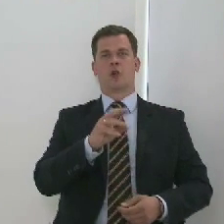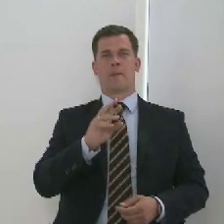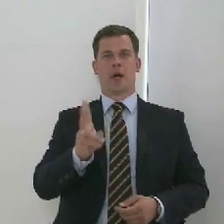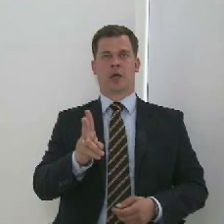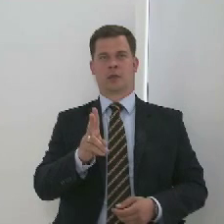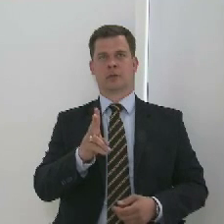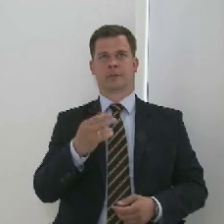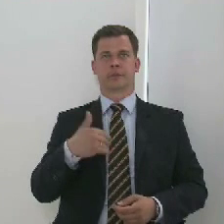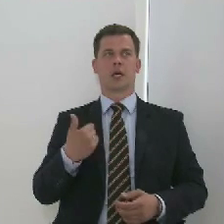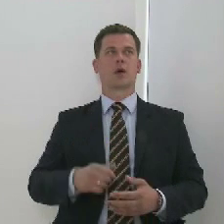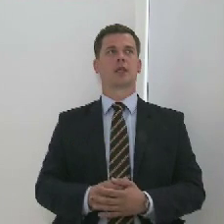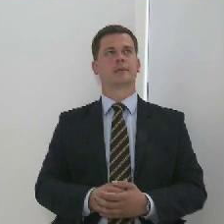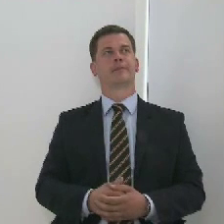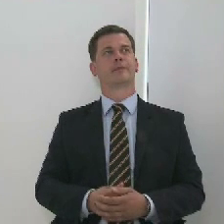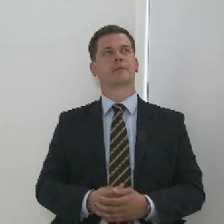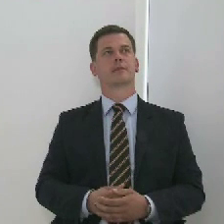rzepaku.